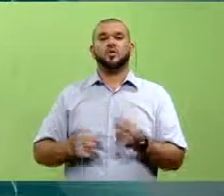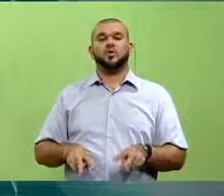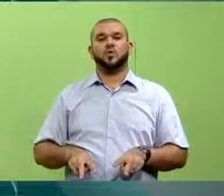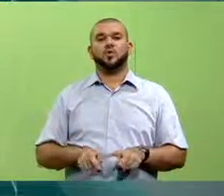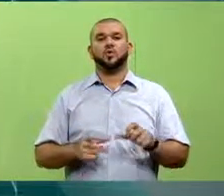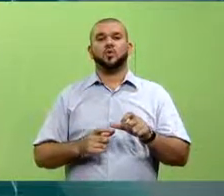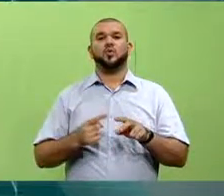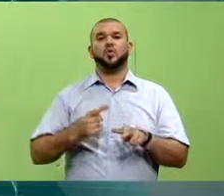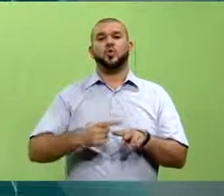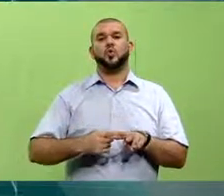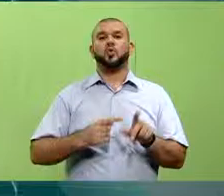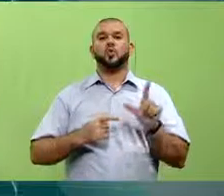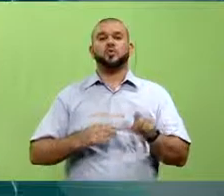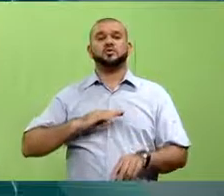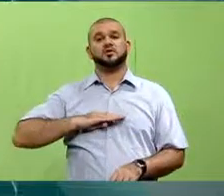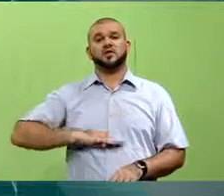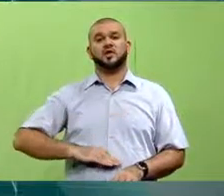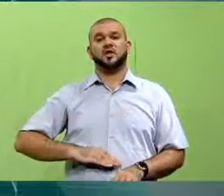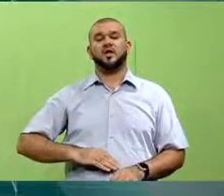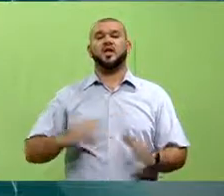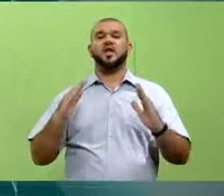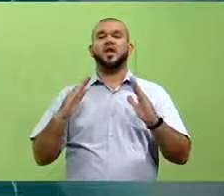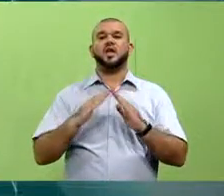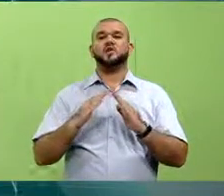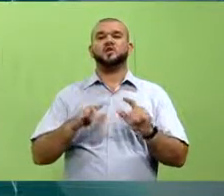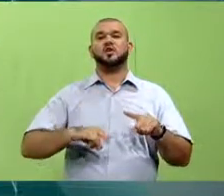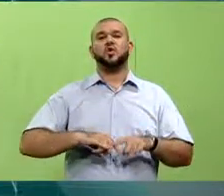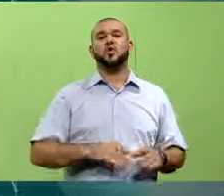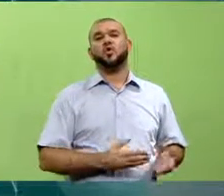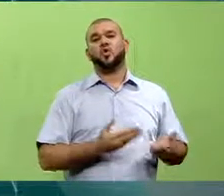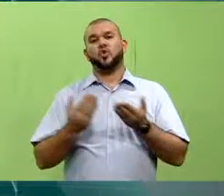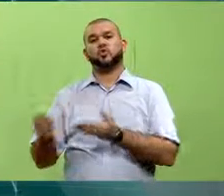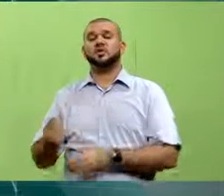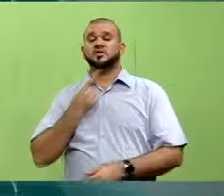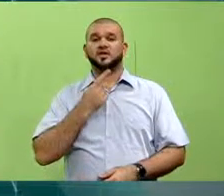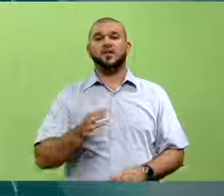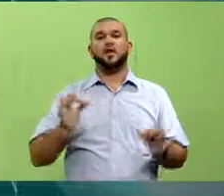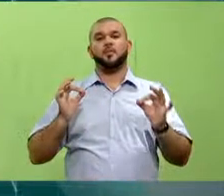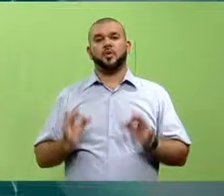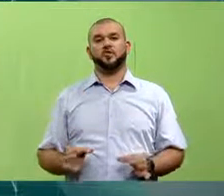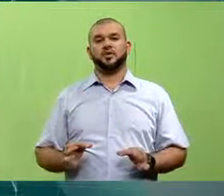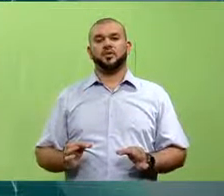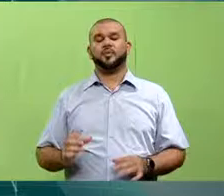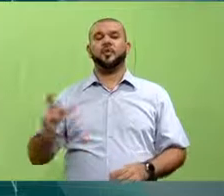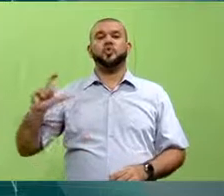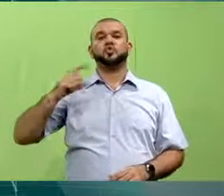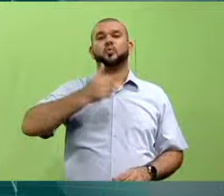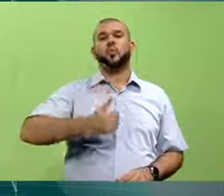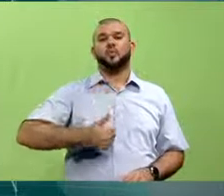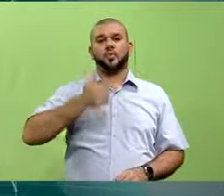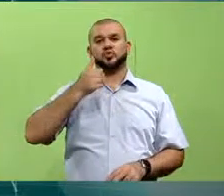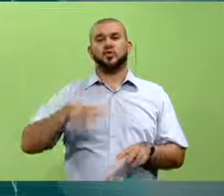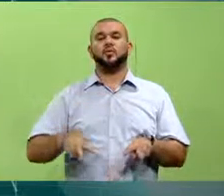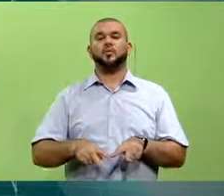evinize hoş geldiniz diyerek başladı. Cumhurbaşkanı Mustafa Akıncı'nın eşi Meral Akıncı